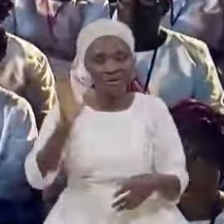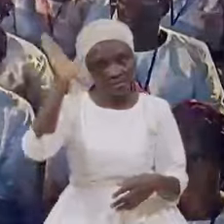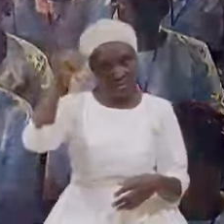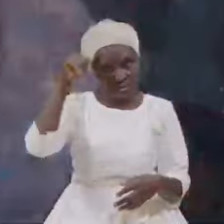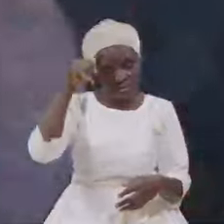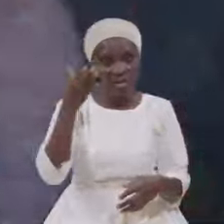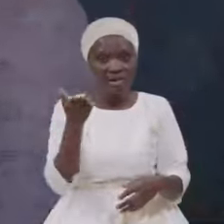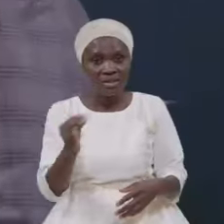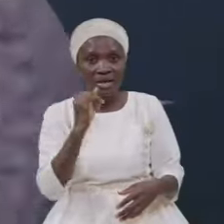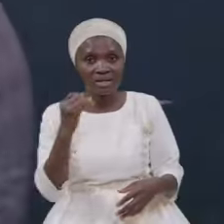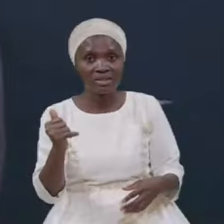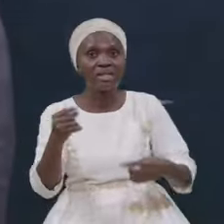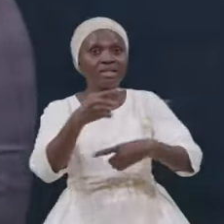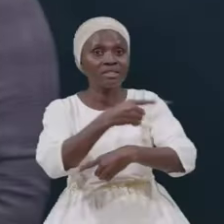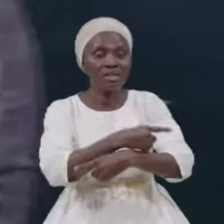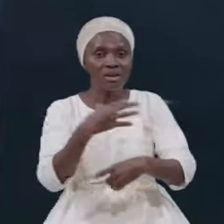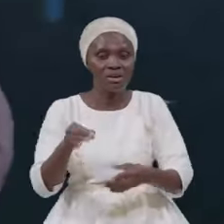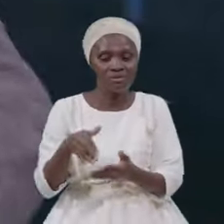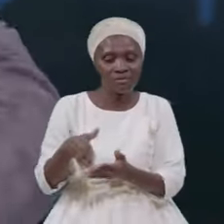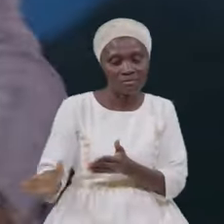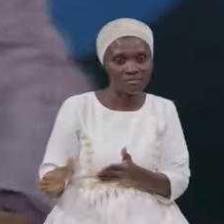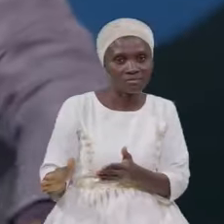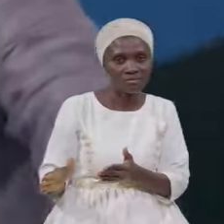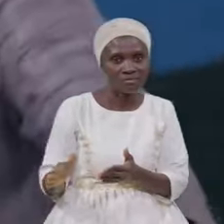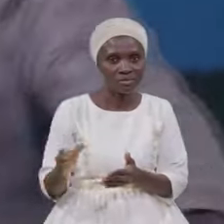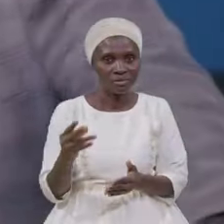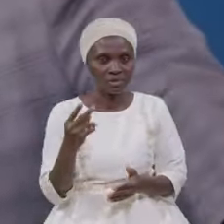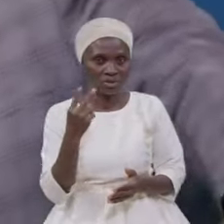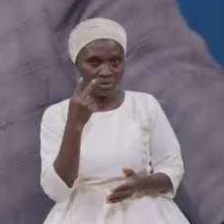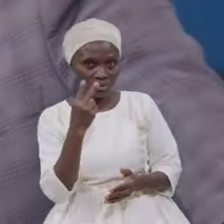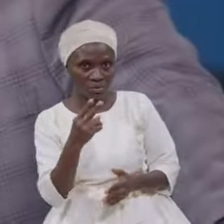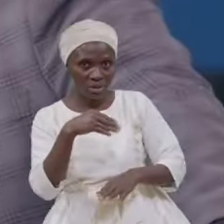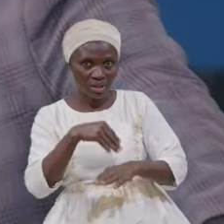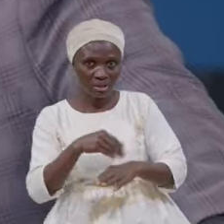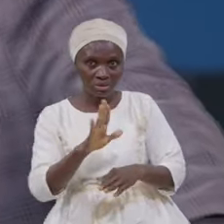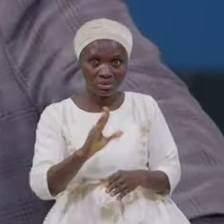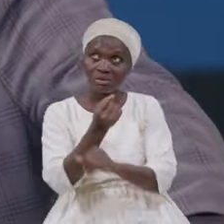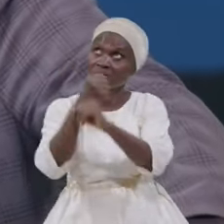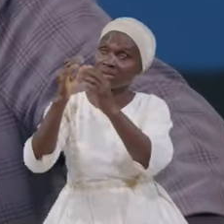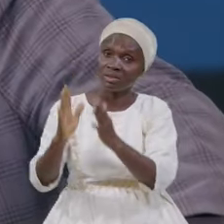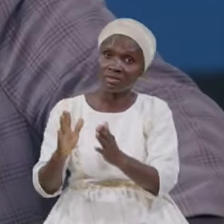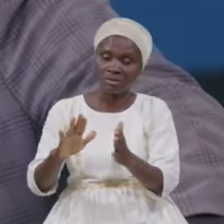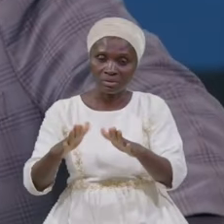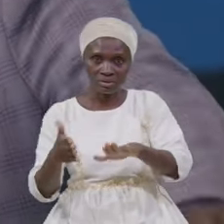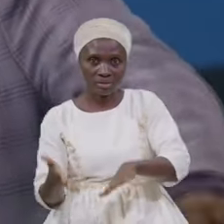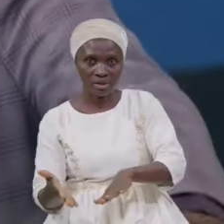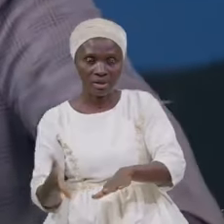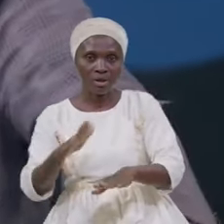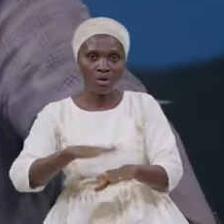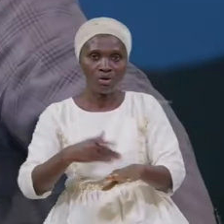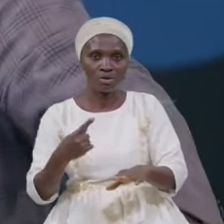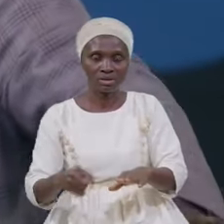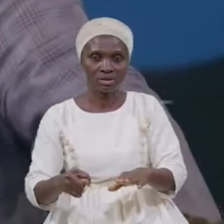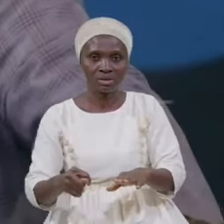rejet. Regarde ton sauveur. Il est mort sur la croix du calvaire. Pour te sauver. Non,